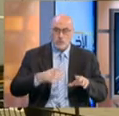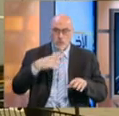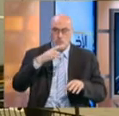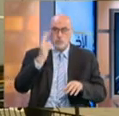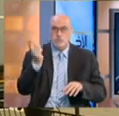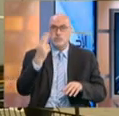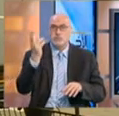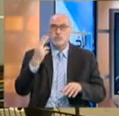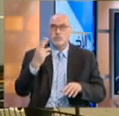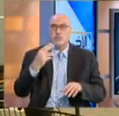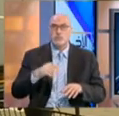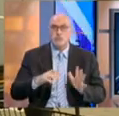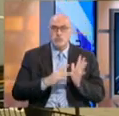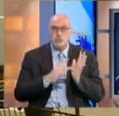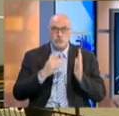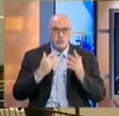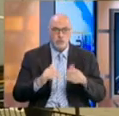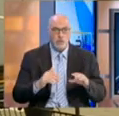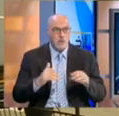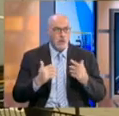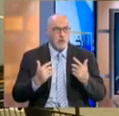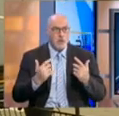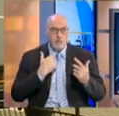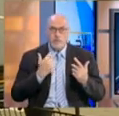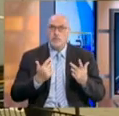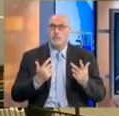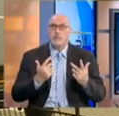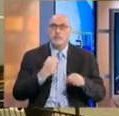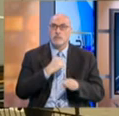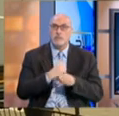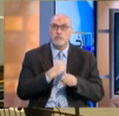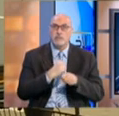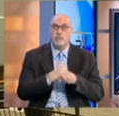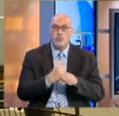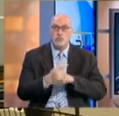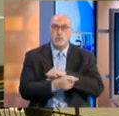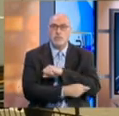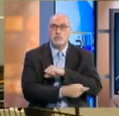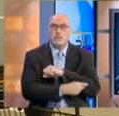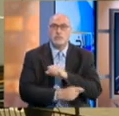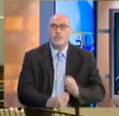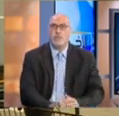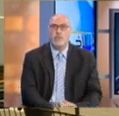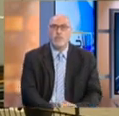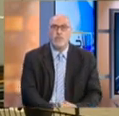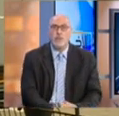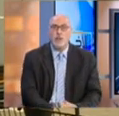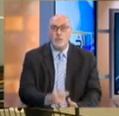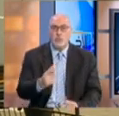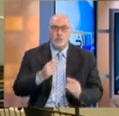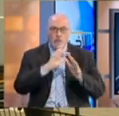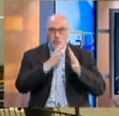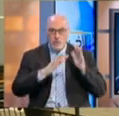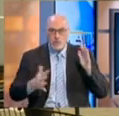دي بسيكولوج دي جوريست مام اي موي مام ايكونوميست افيك مون ايكيب qui allons nous intéresser à l'étude de l'exploitation de la